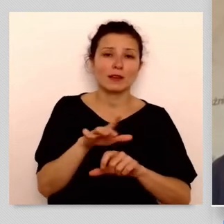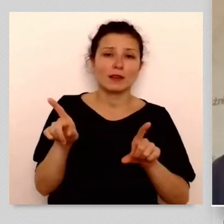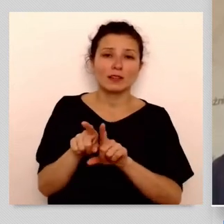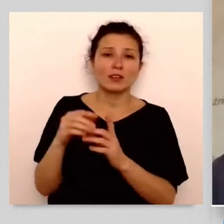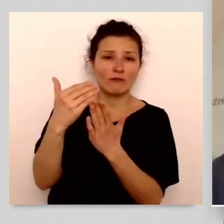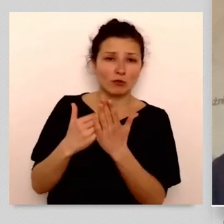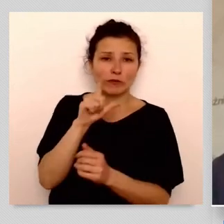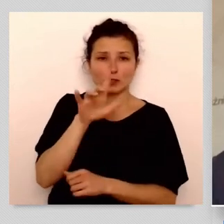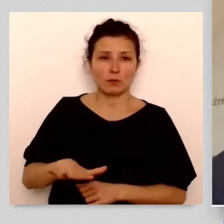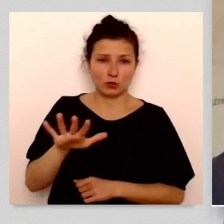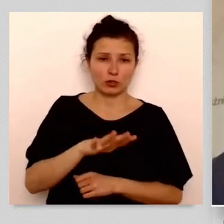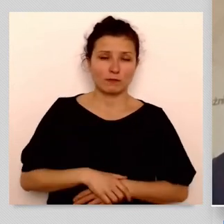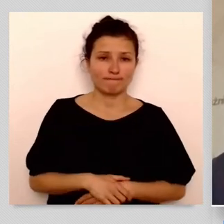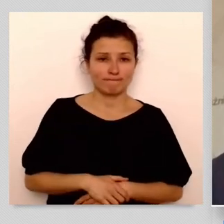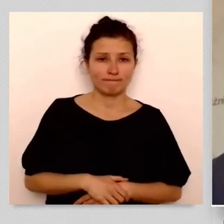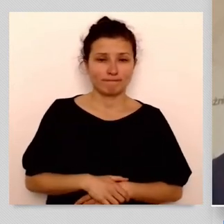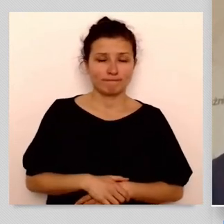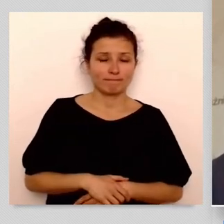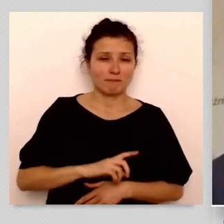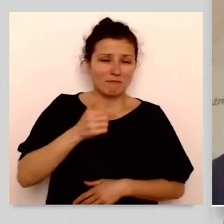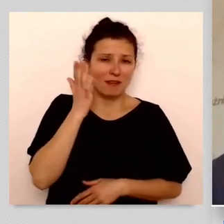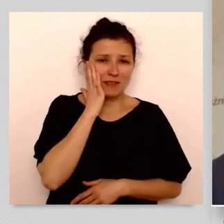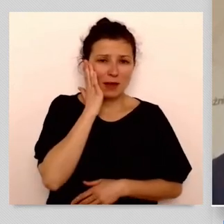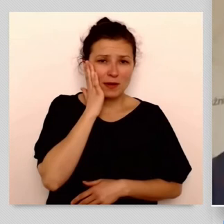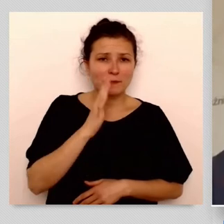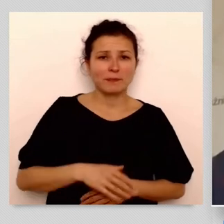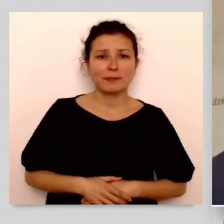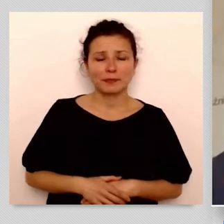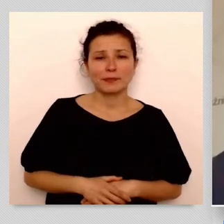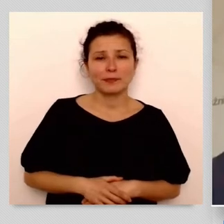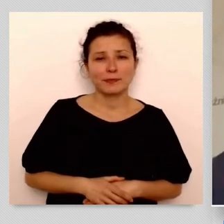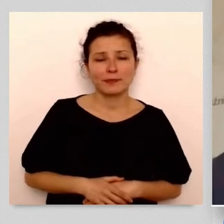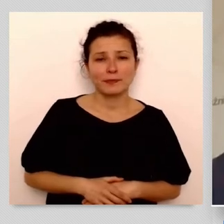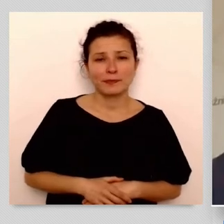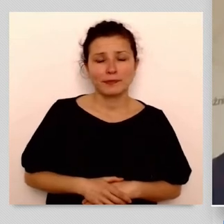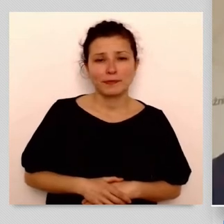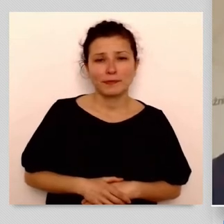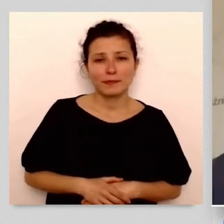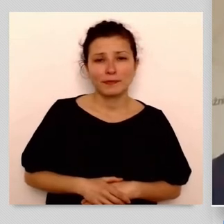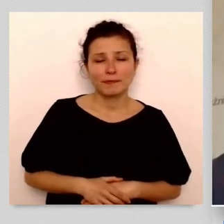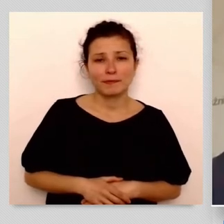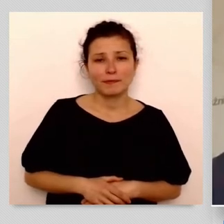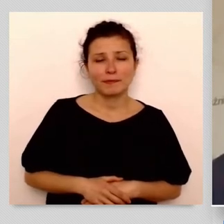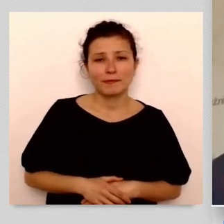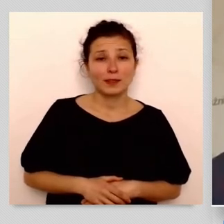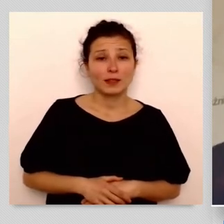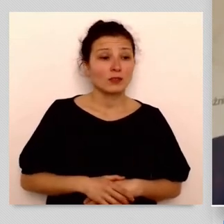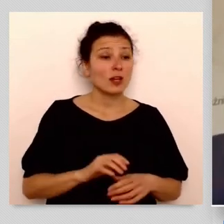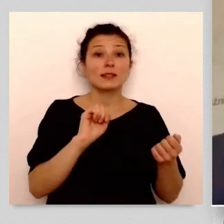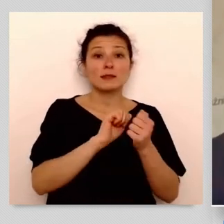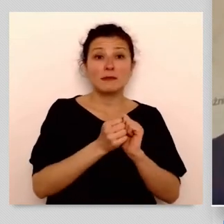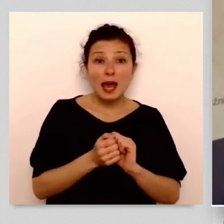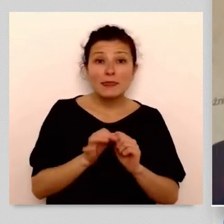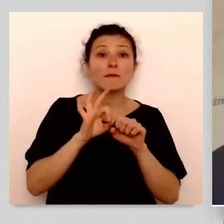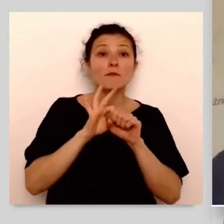uwarunkowaniami społecznymi. Zdajemy bowiem sobie z tego sprawę, że nie jest możliwe przeprowadzenie tych zmian bez